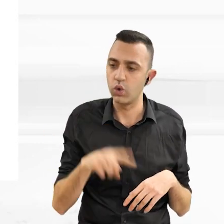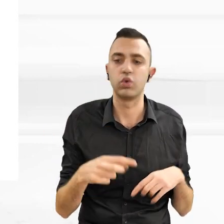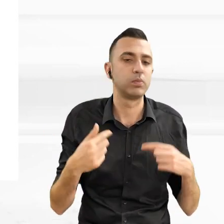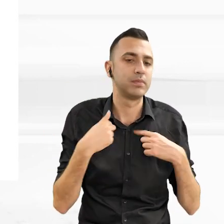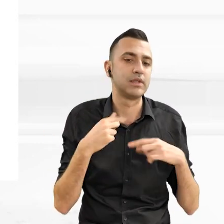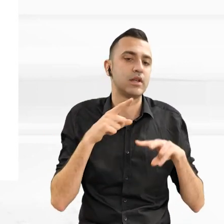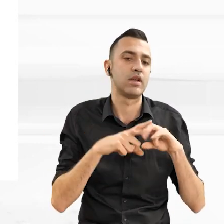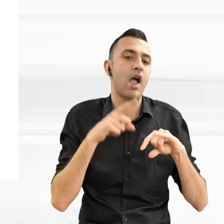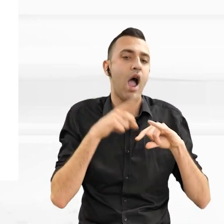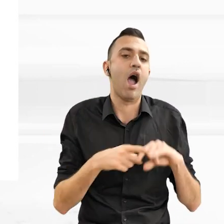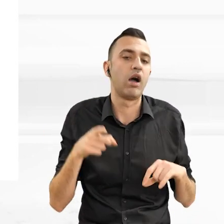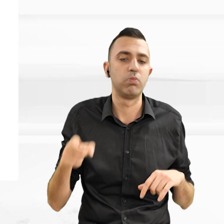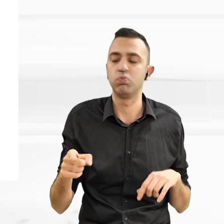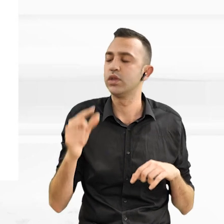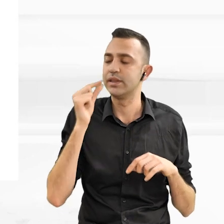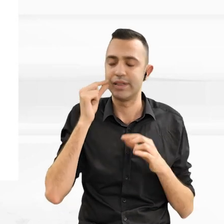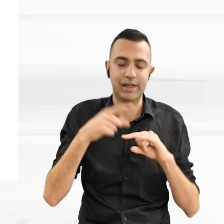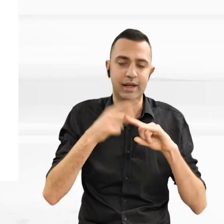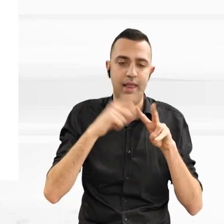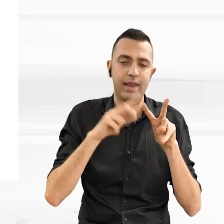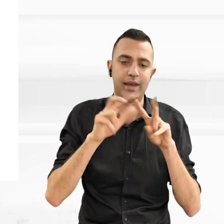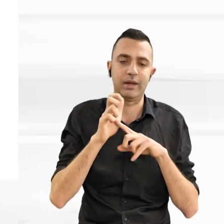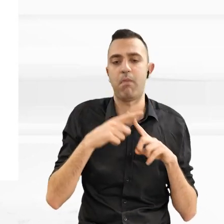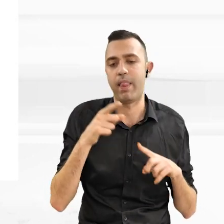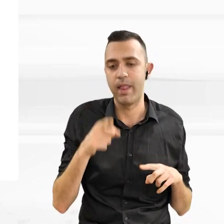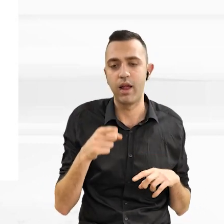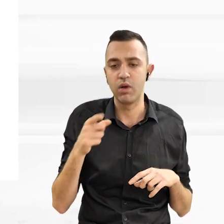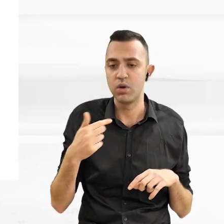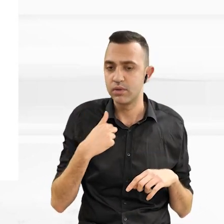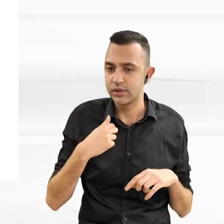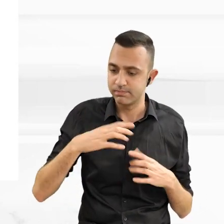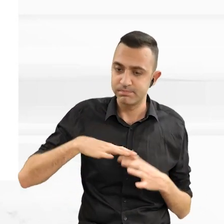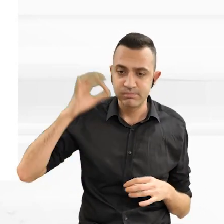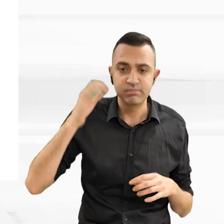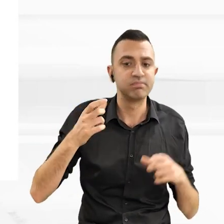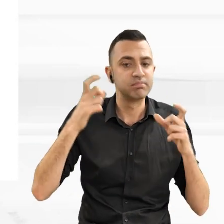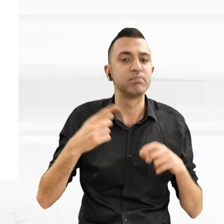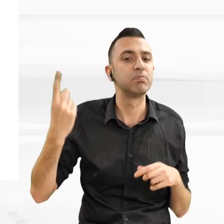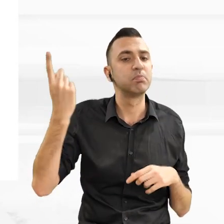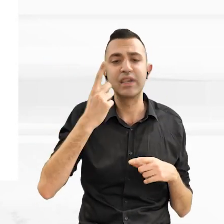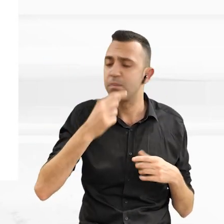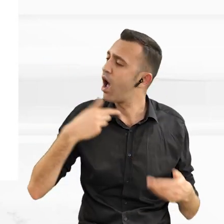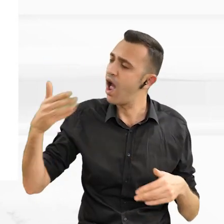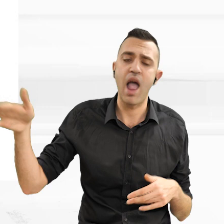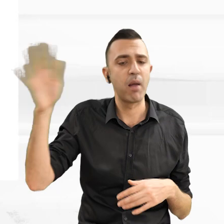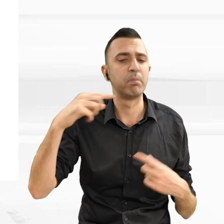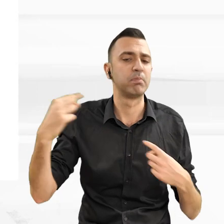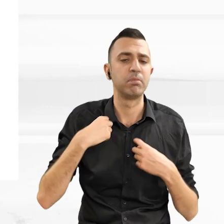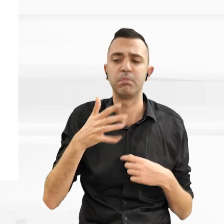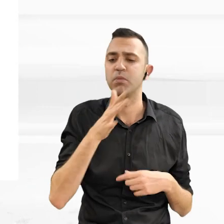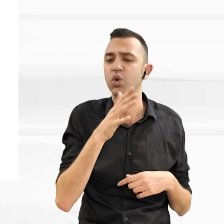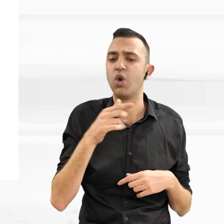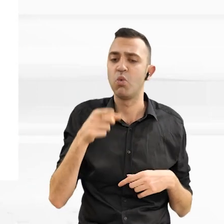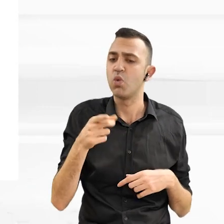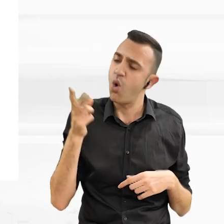bizi Ah bilinmez mi bu Hikmet bu bitti arkadaşlar halimi durumu kim atsam Vardır bir hikmet dersah